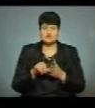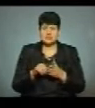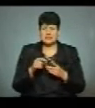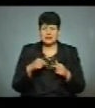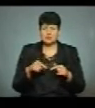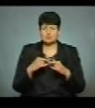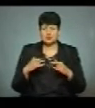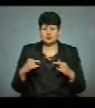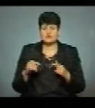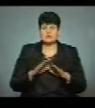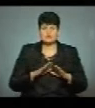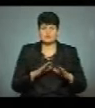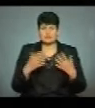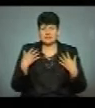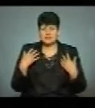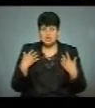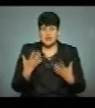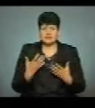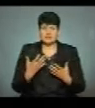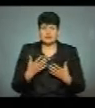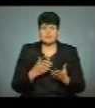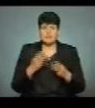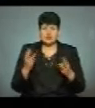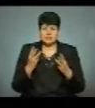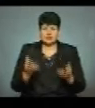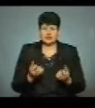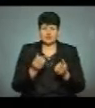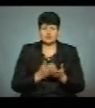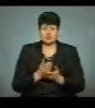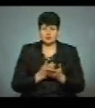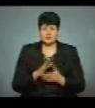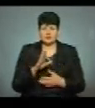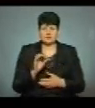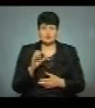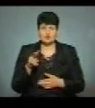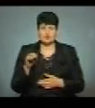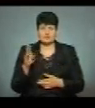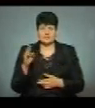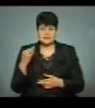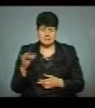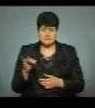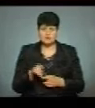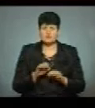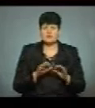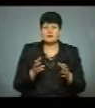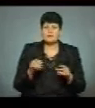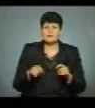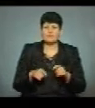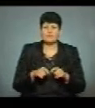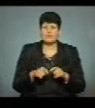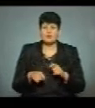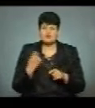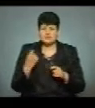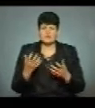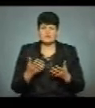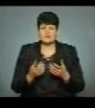столу, заступник начальника Тернопільського міського відділу пожежно-рятувальної служби області Володимир Солотвінський. Він розповів, які порушення найчастіше